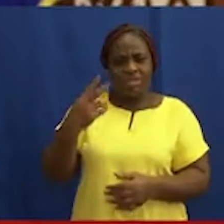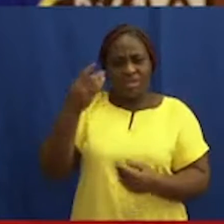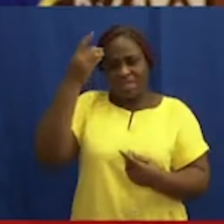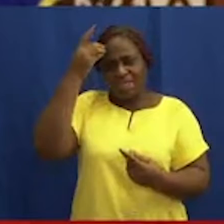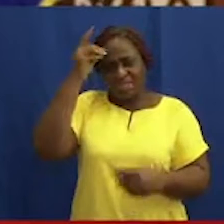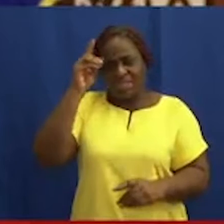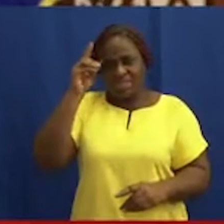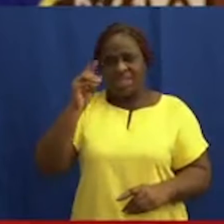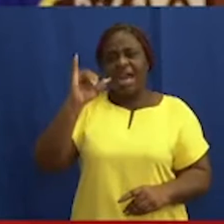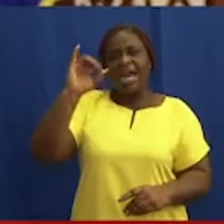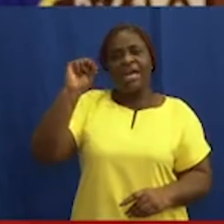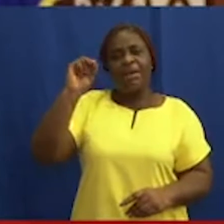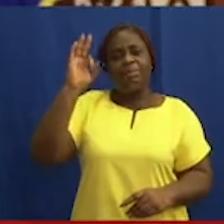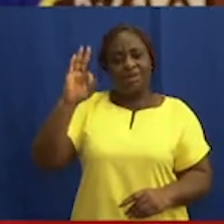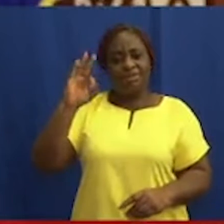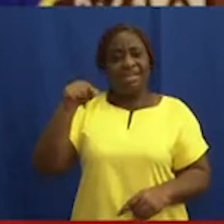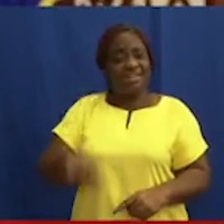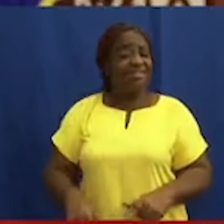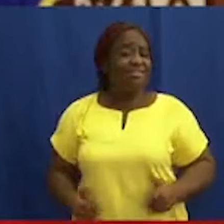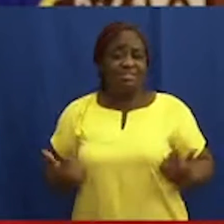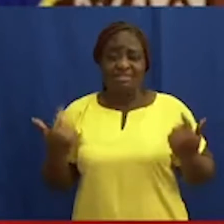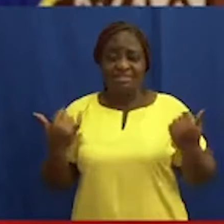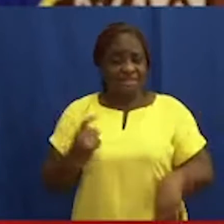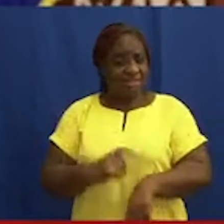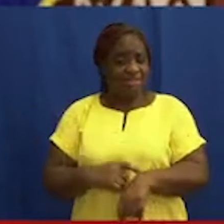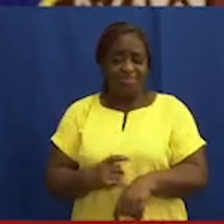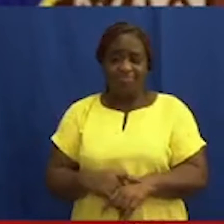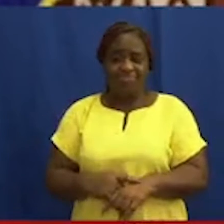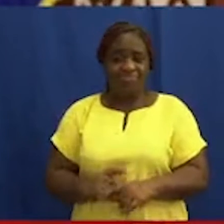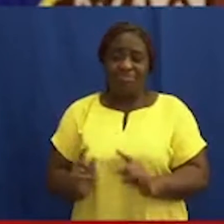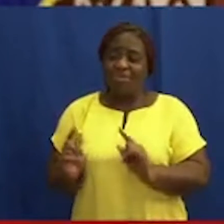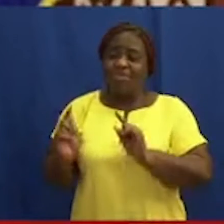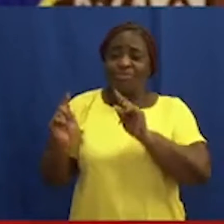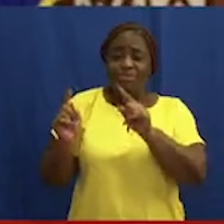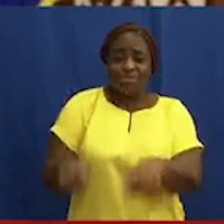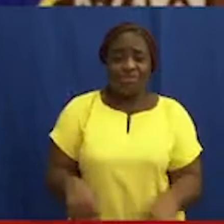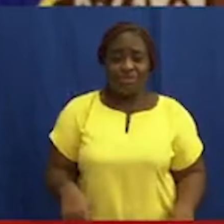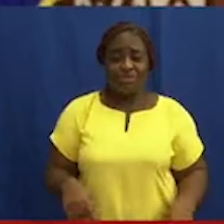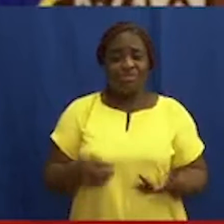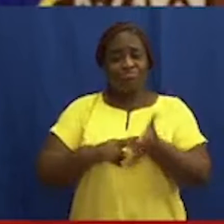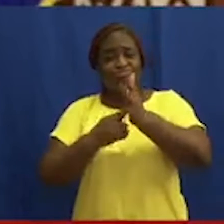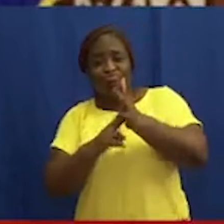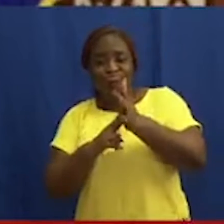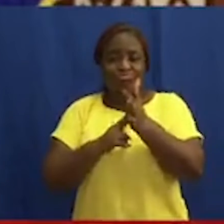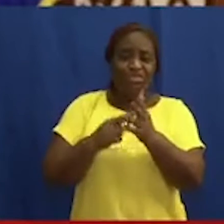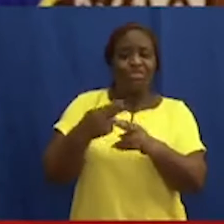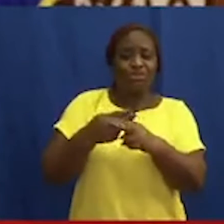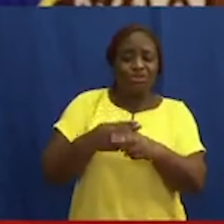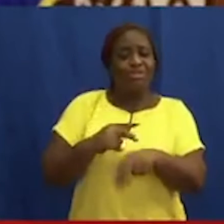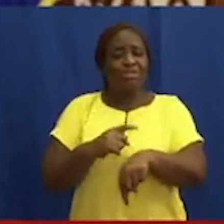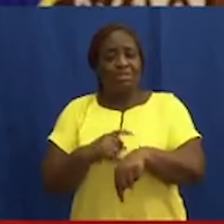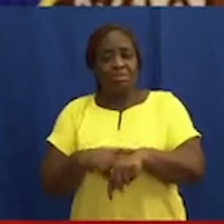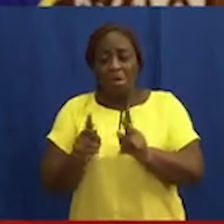cewa kan wannan shekara mun gama yarjejeniyar mu da IMF wannan shine abin da ke kara